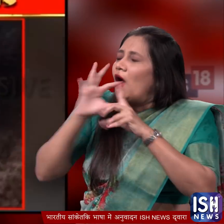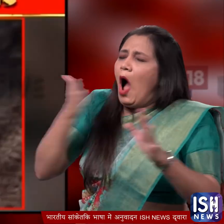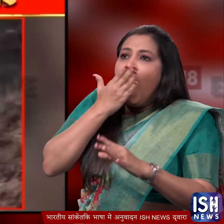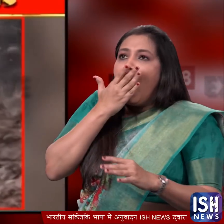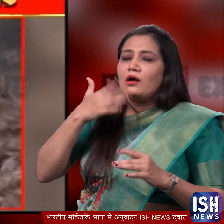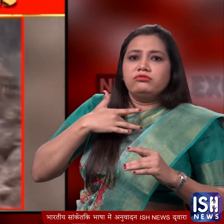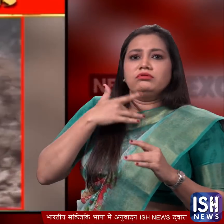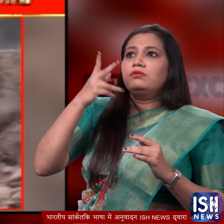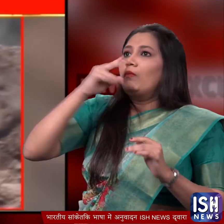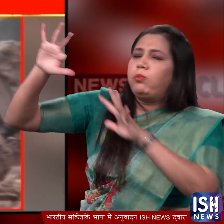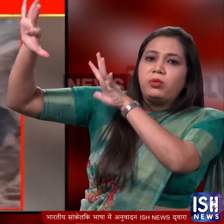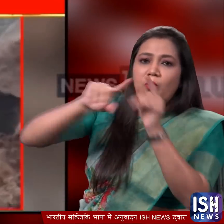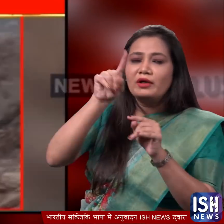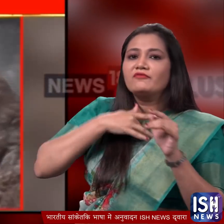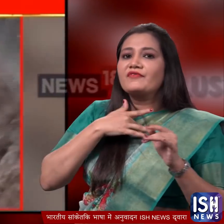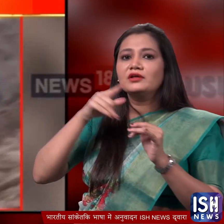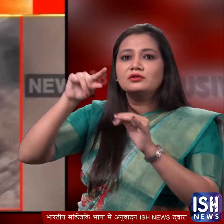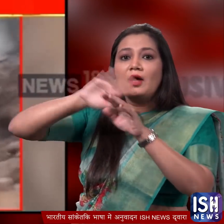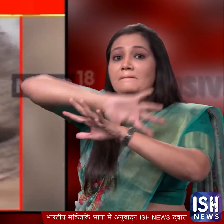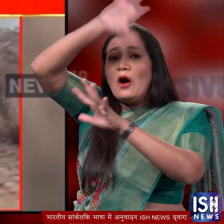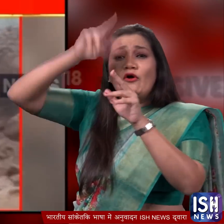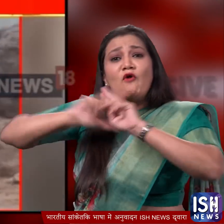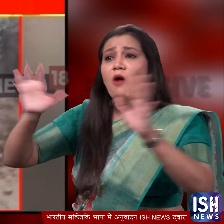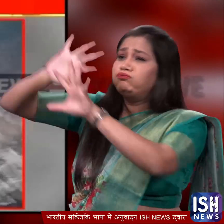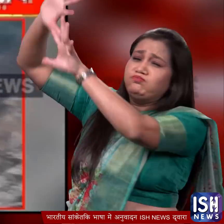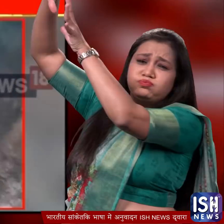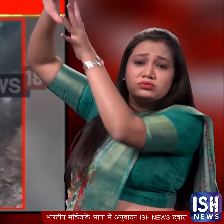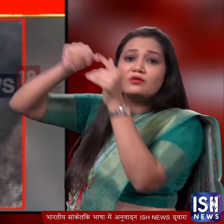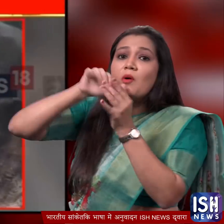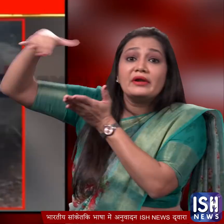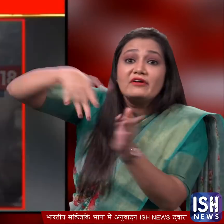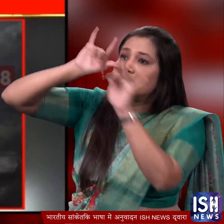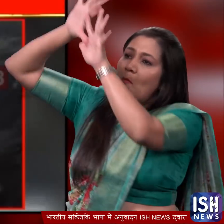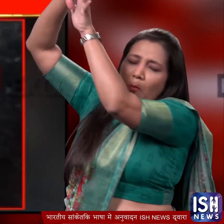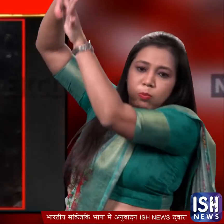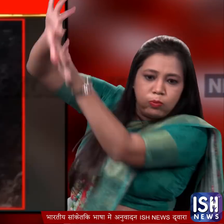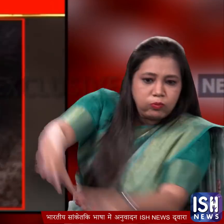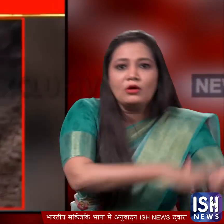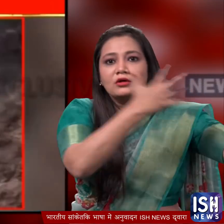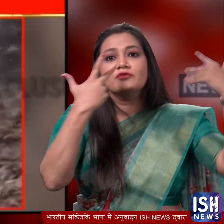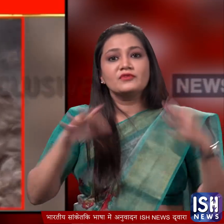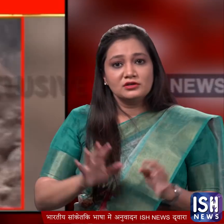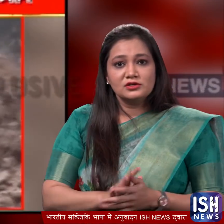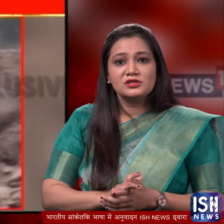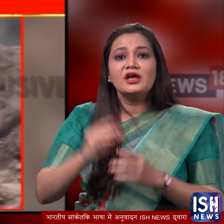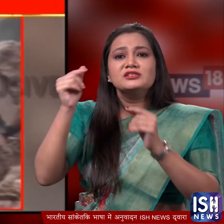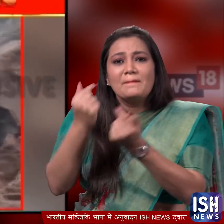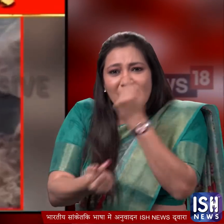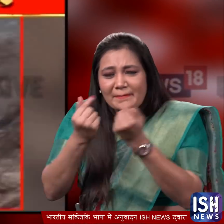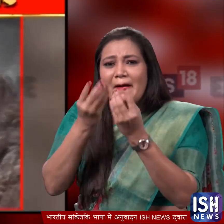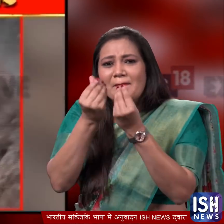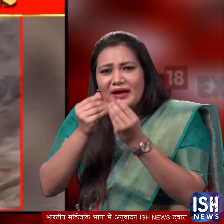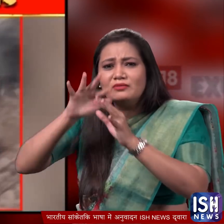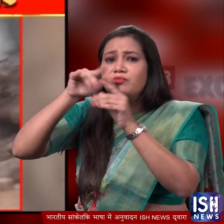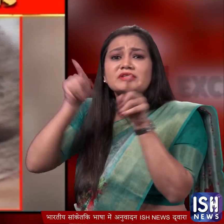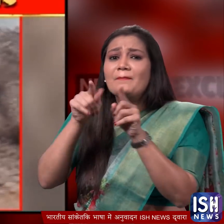की जो तस्वीरें सामने आई, उनमें एक तस्वीर को देखकर तो ऐसा लगा मानो पूरा पहाड़ ही झरने की शक्ल में नीचे ढह रहा हो। उसके साथ उस पर लगे